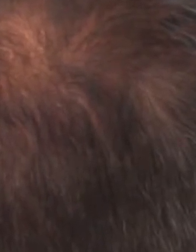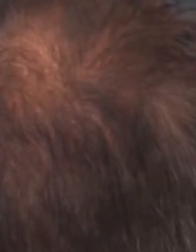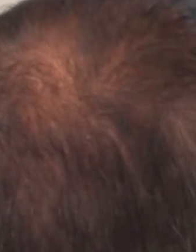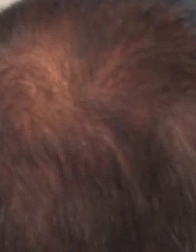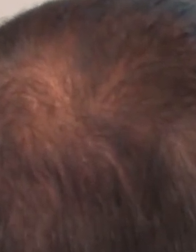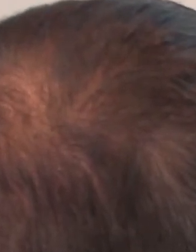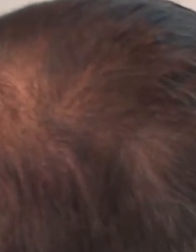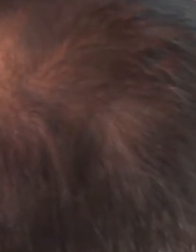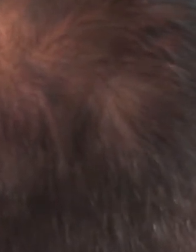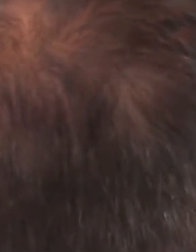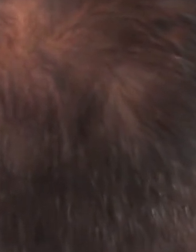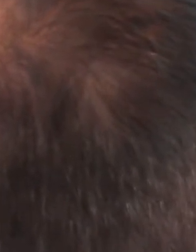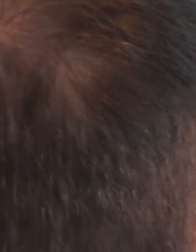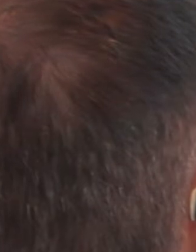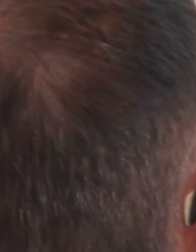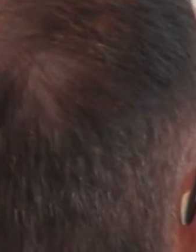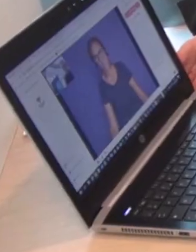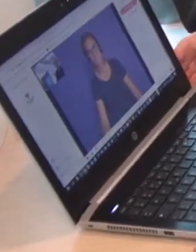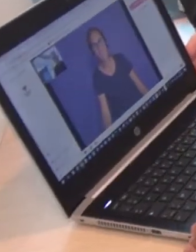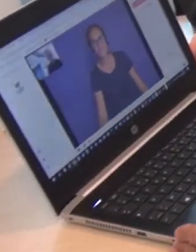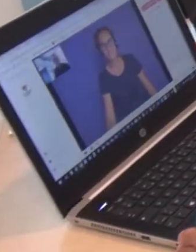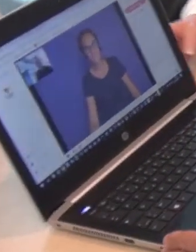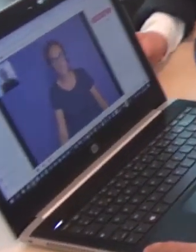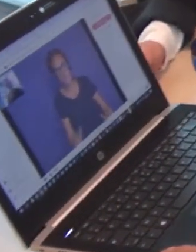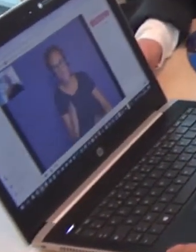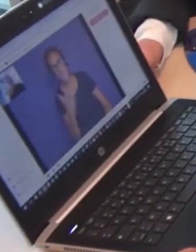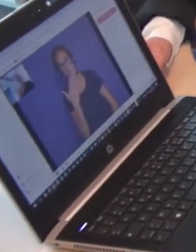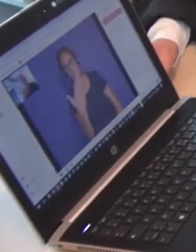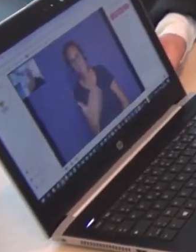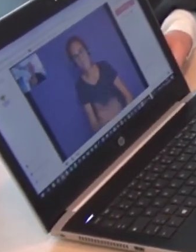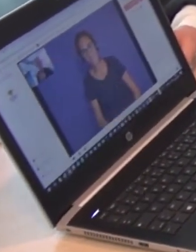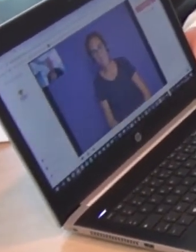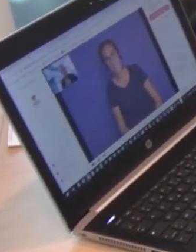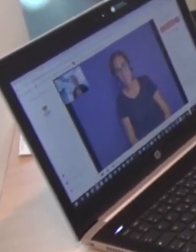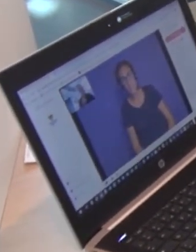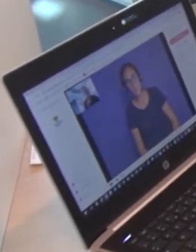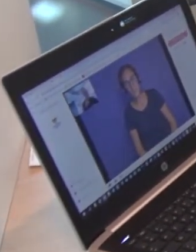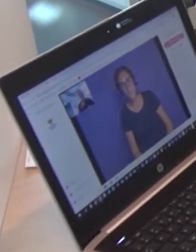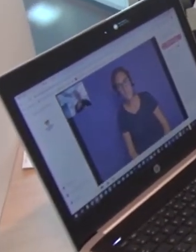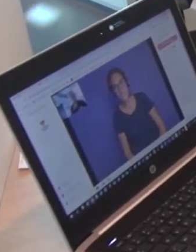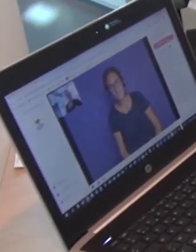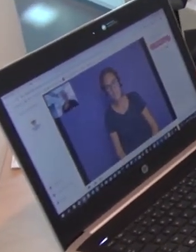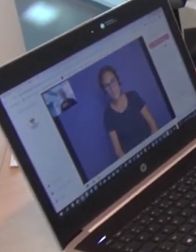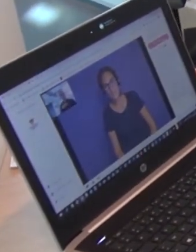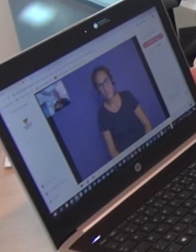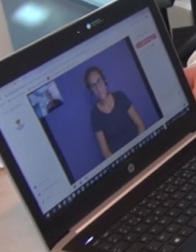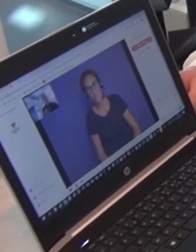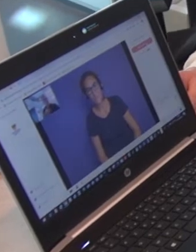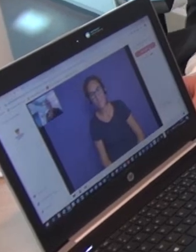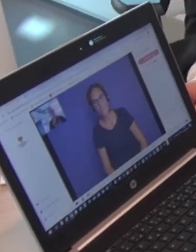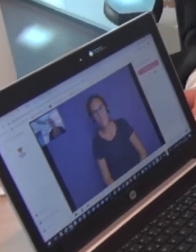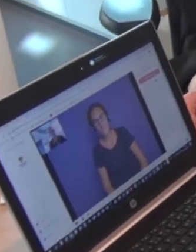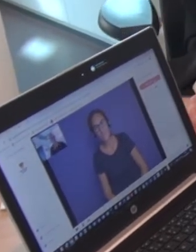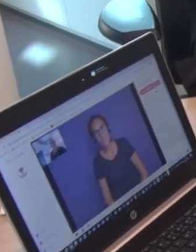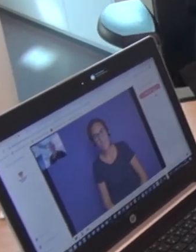logiciel placé dans les différents points permettra de traduire directement les propos